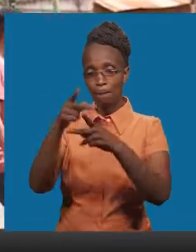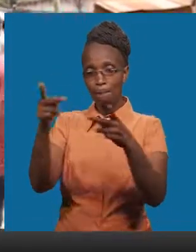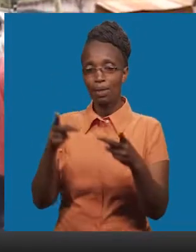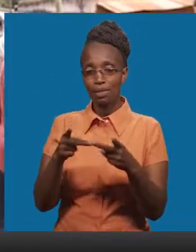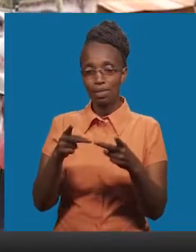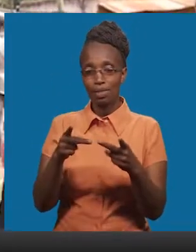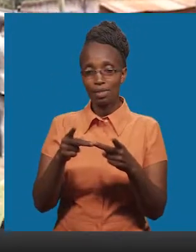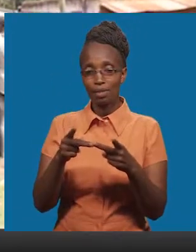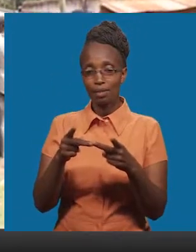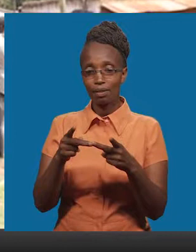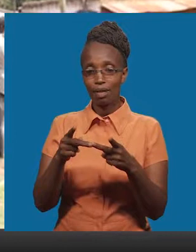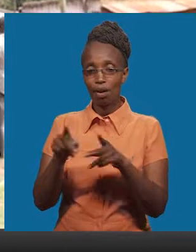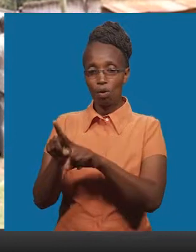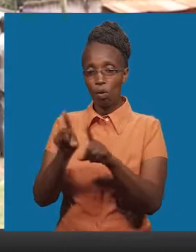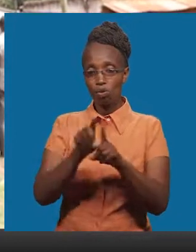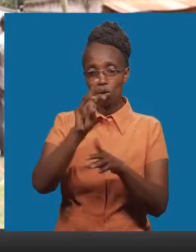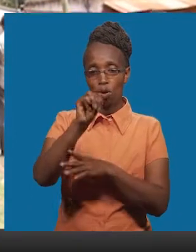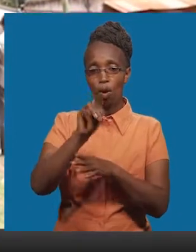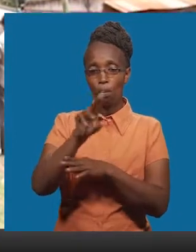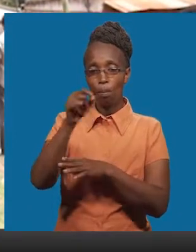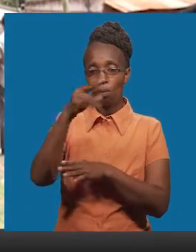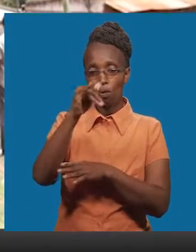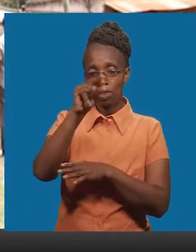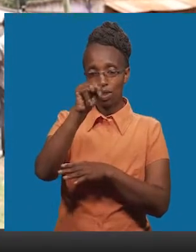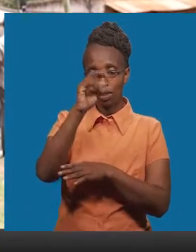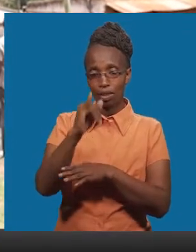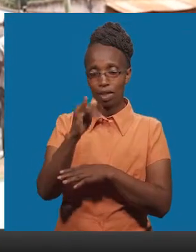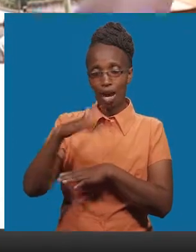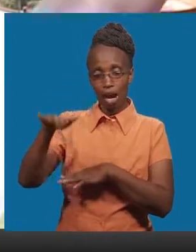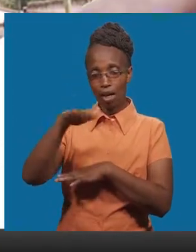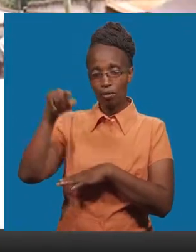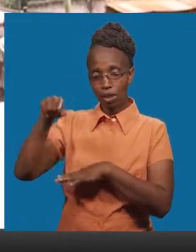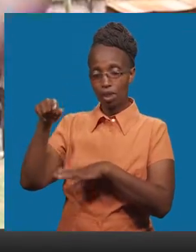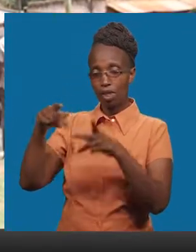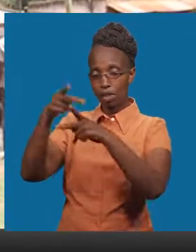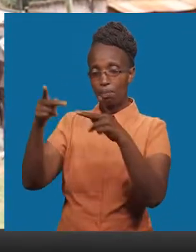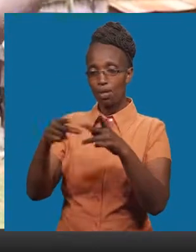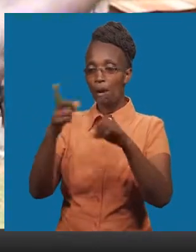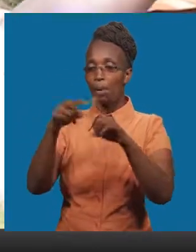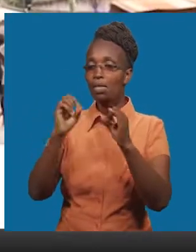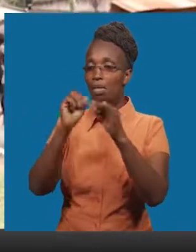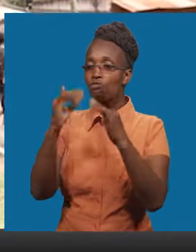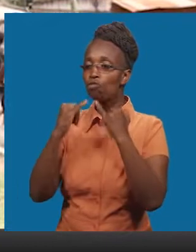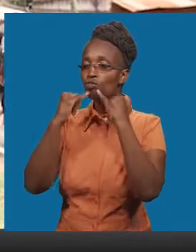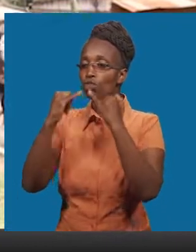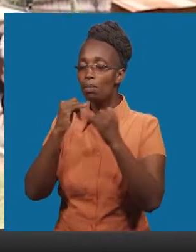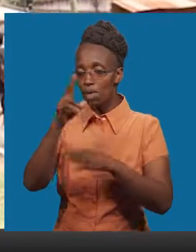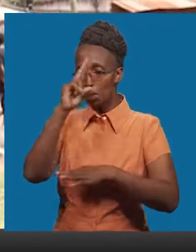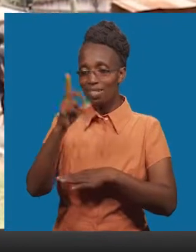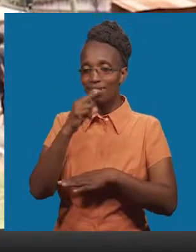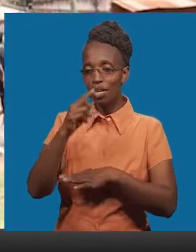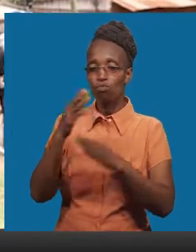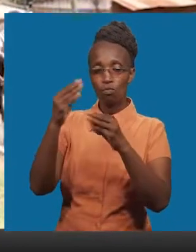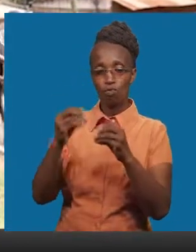Promise, Habitat, Katoloni, and Mudhini Primary. Kadhayon huko chini, kuatoma hapa chini. And then,